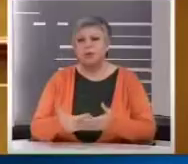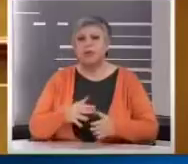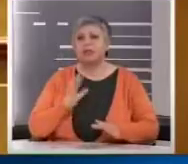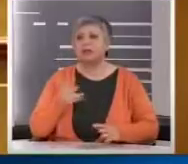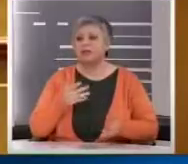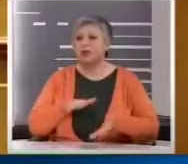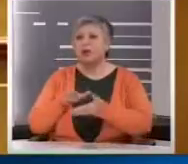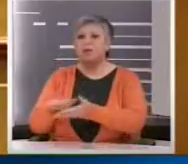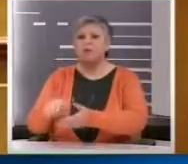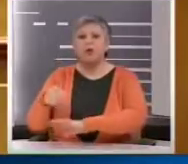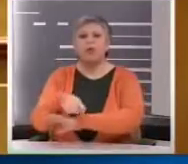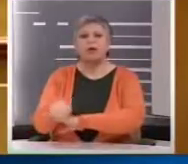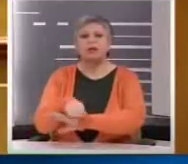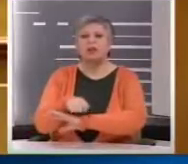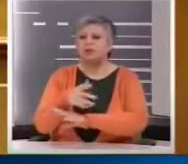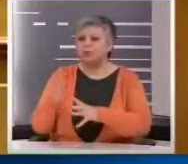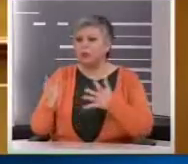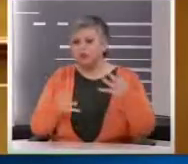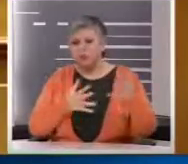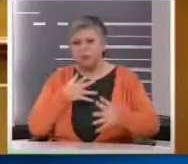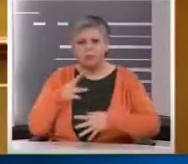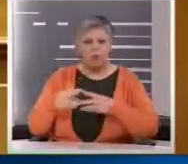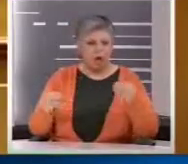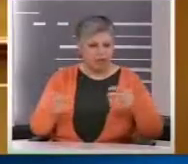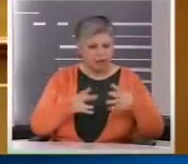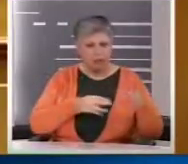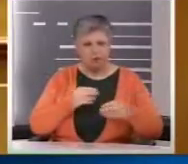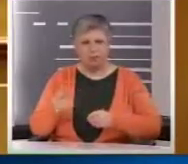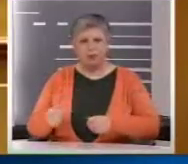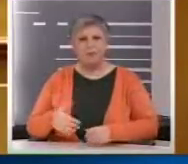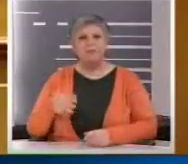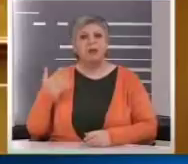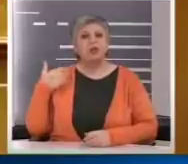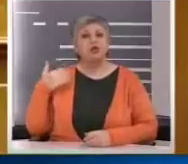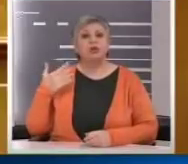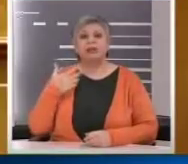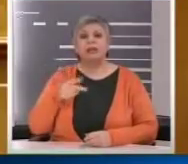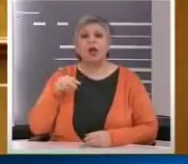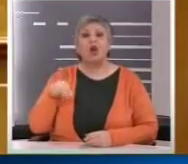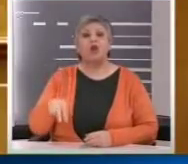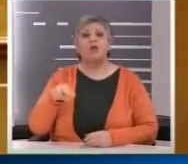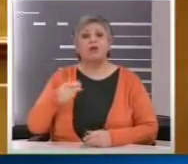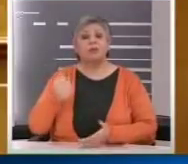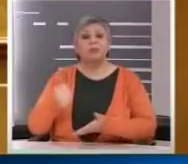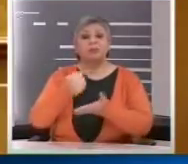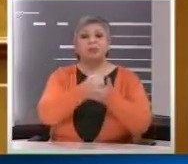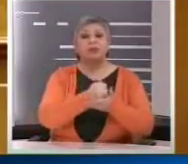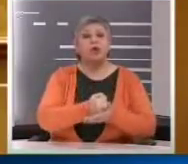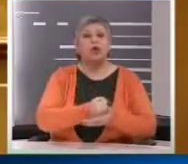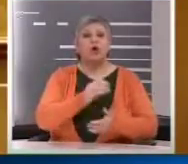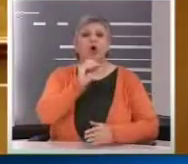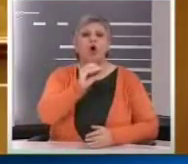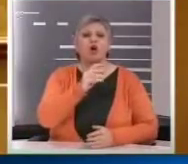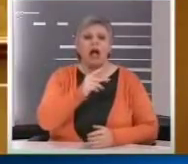ότι με απόφαση του κ. Λοβέρδου ξεκίνησε μια διαδικασία που χρηματοδότησε το Κελπνό, τον Οκανά, με 10 εκατομμύρια για να